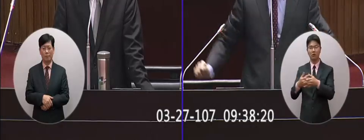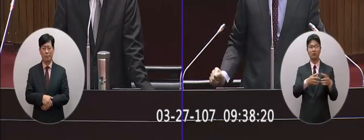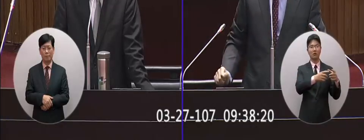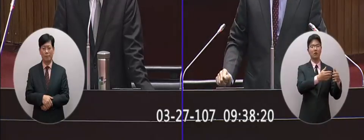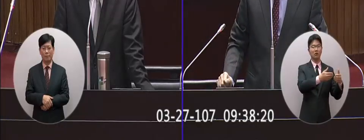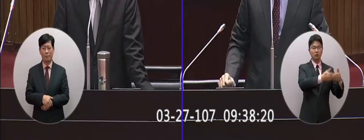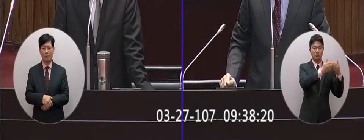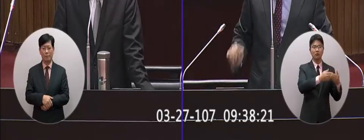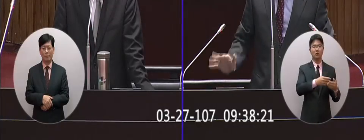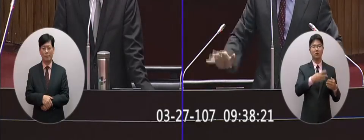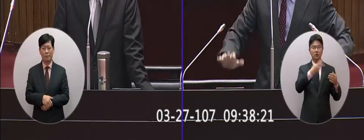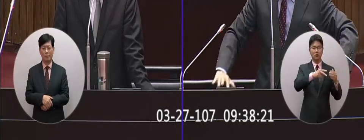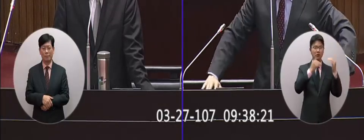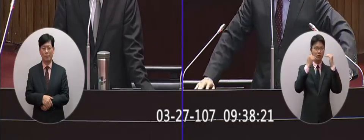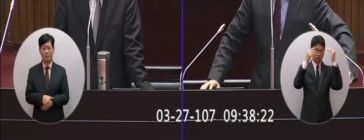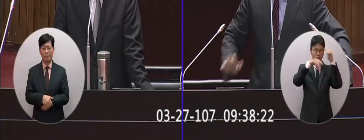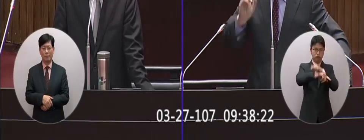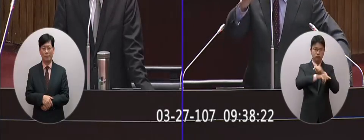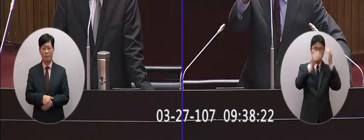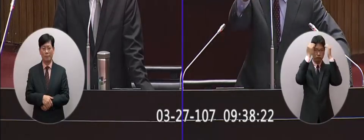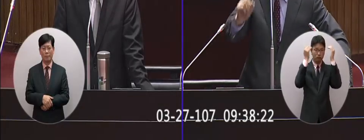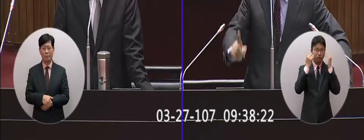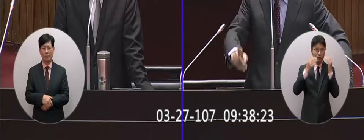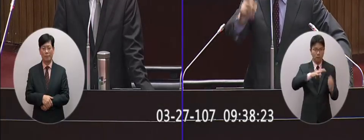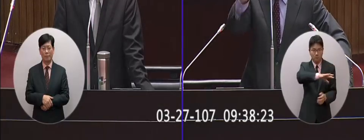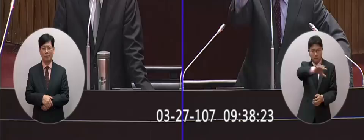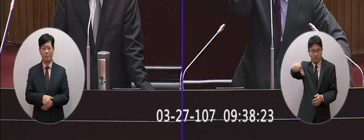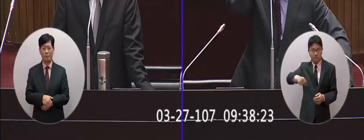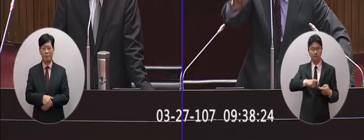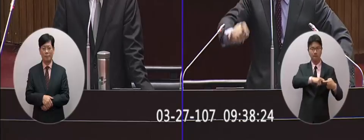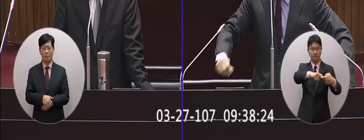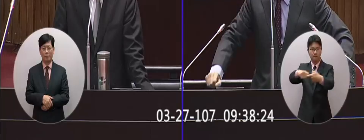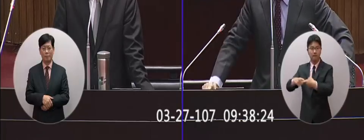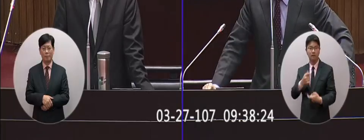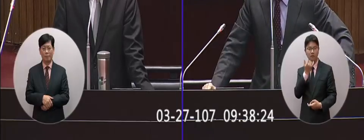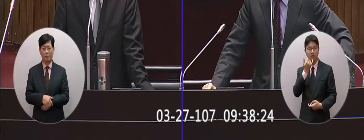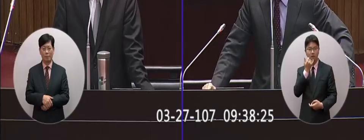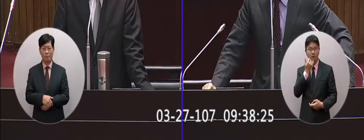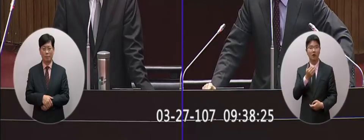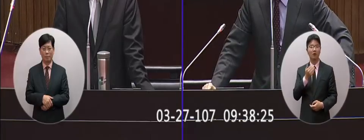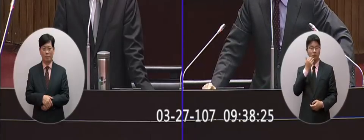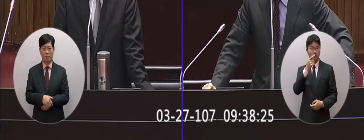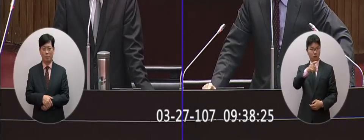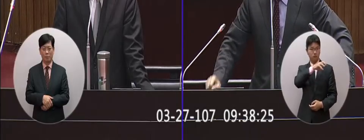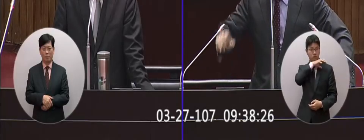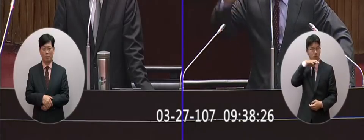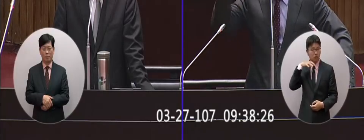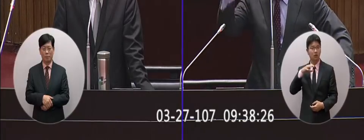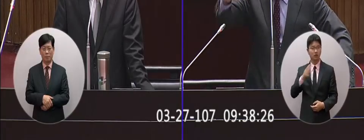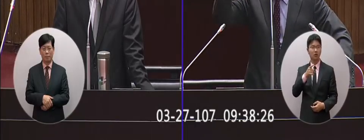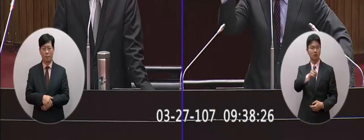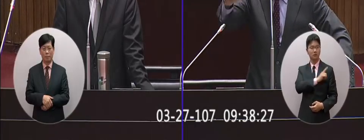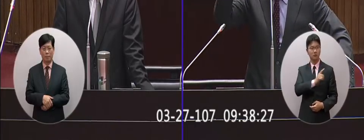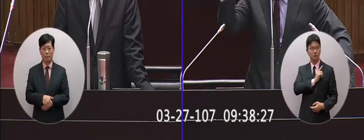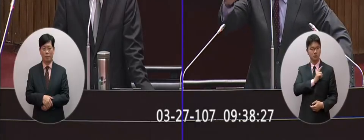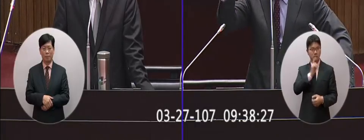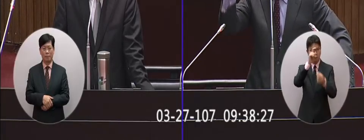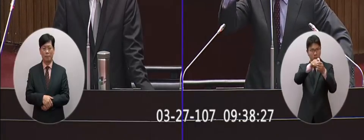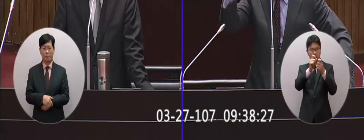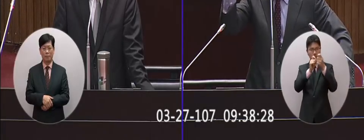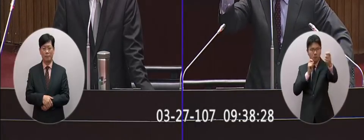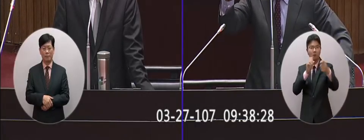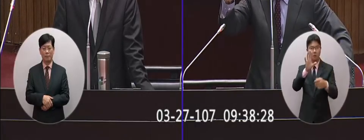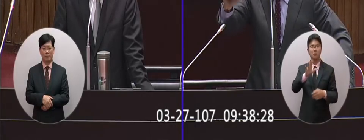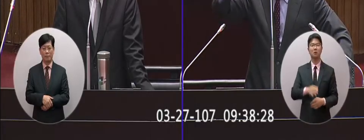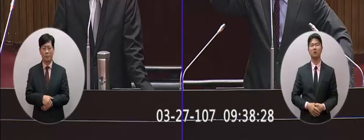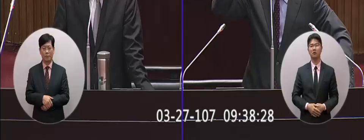括南韩。看起来他如果是一个君子的话，他是雄才大略。所以他在这样环境